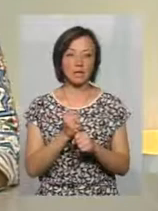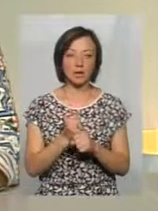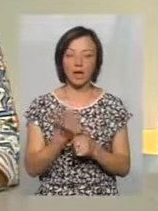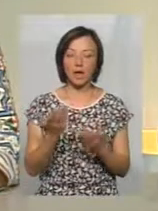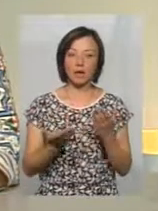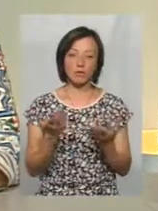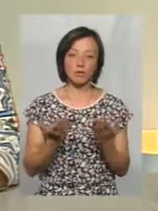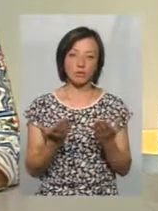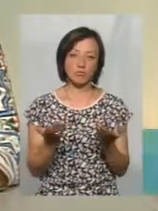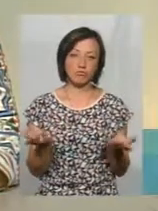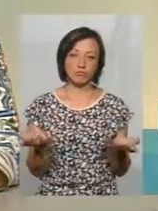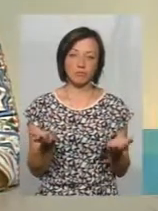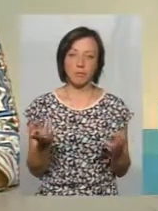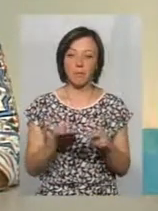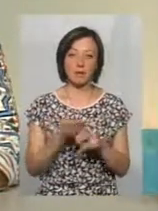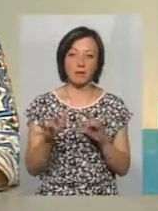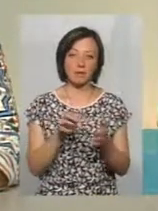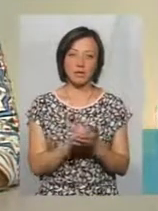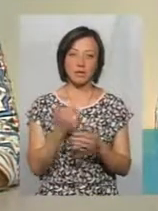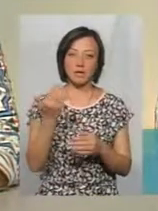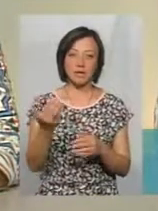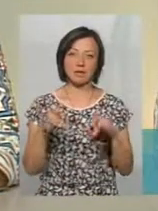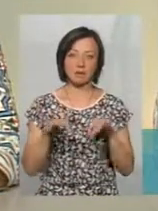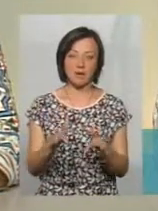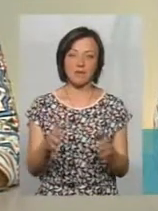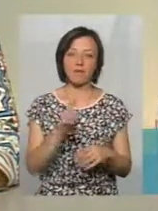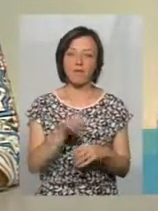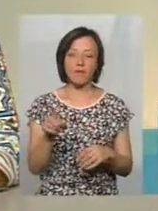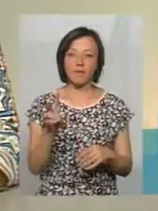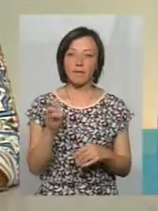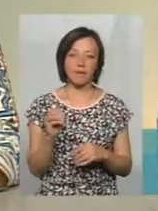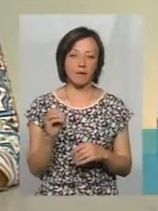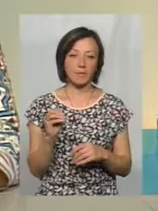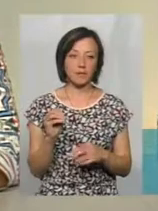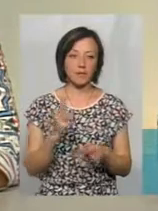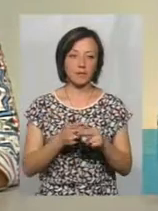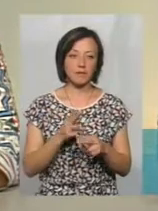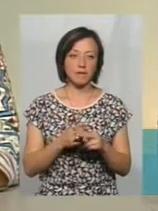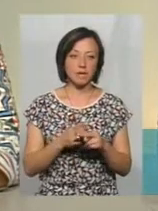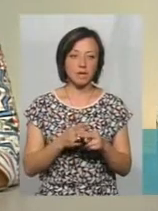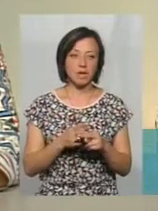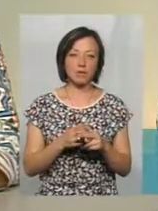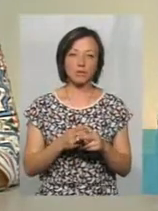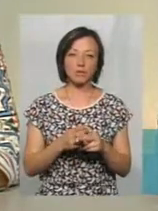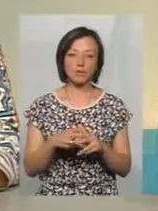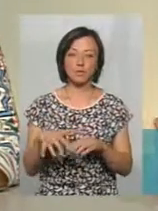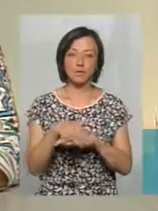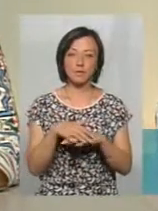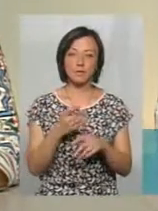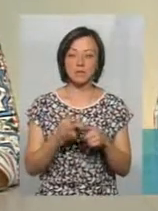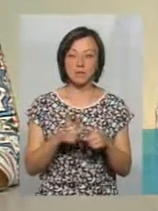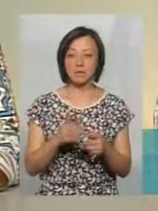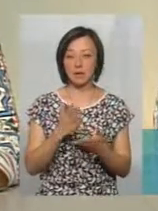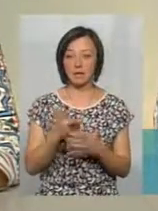вони бездіяльністю там займають, це їхня справа. Тобто, вони не заважають чимось суспільству цим, так? Тобто, от є